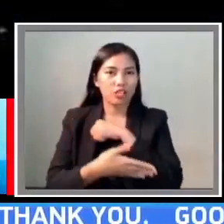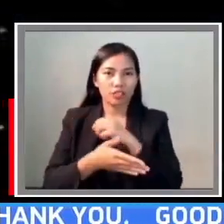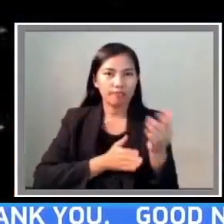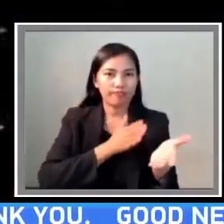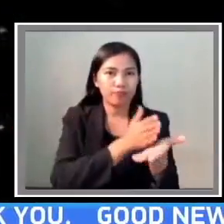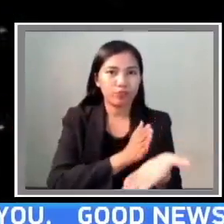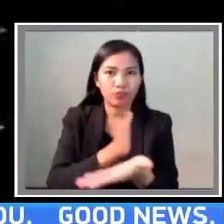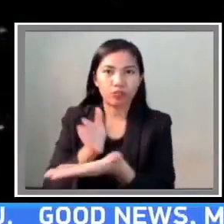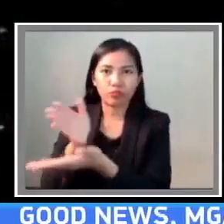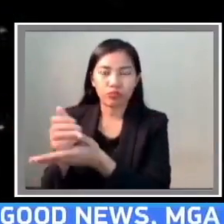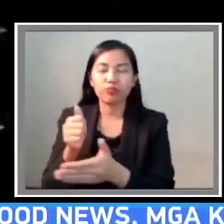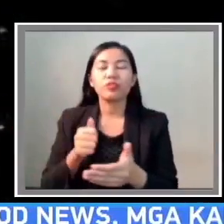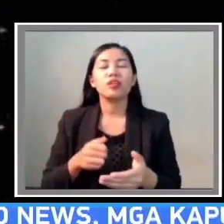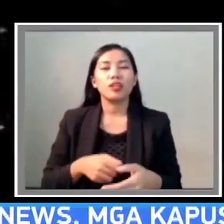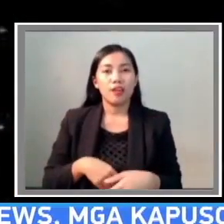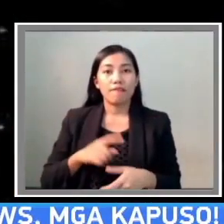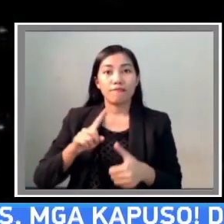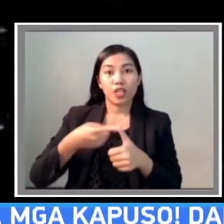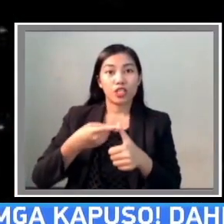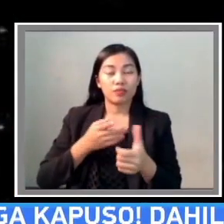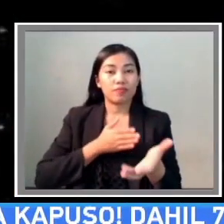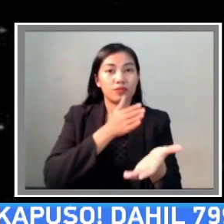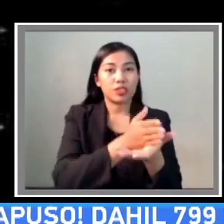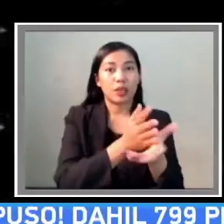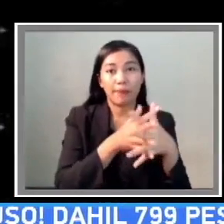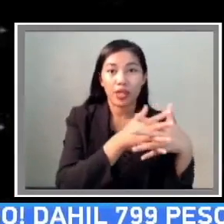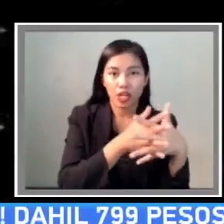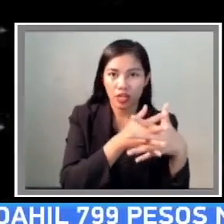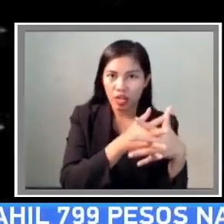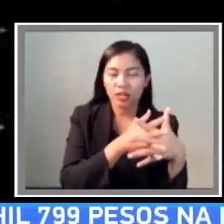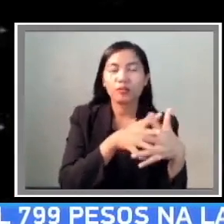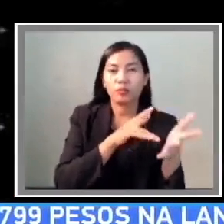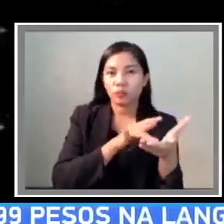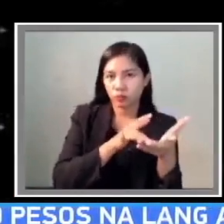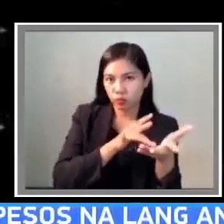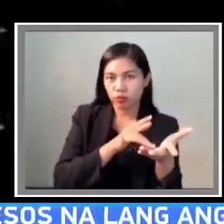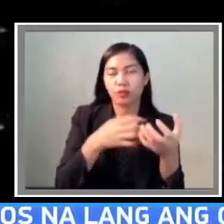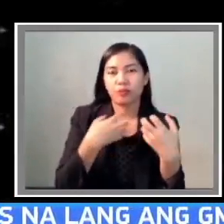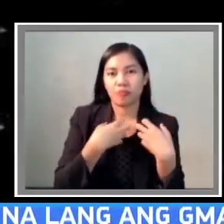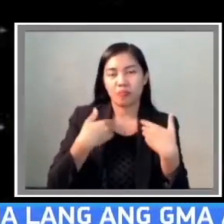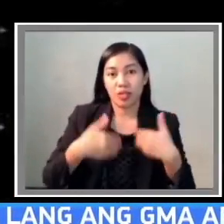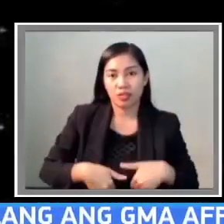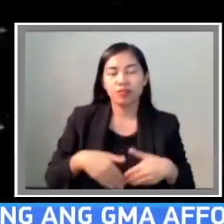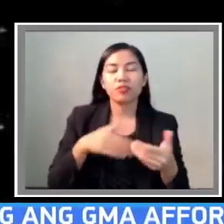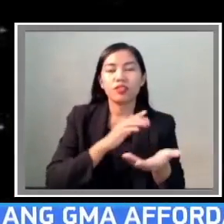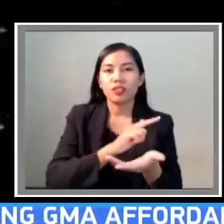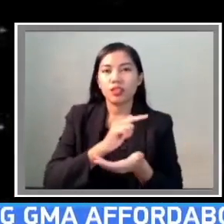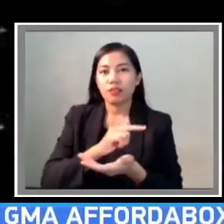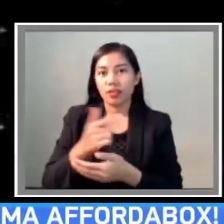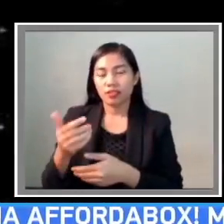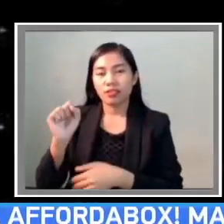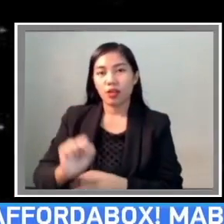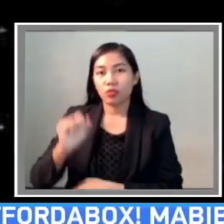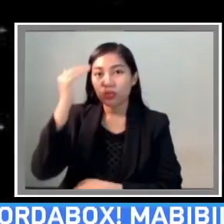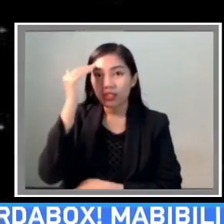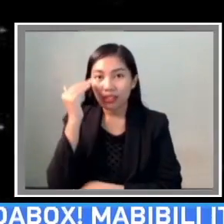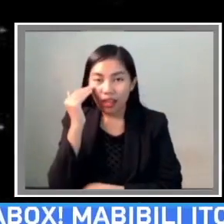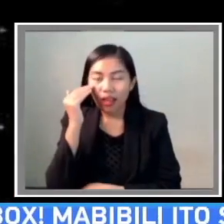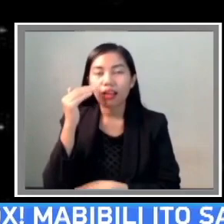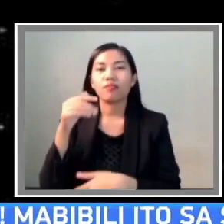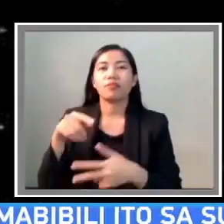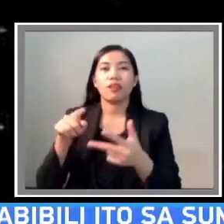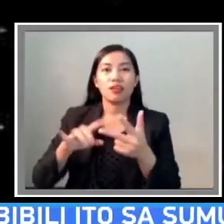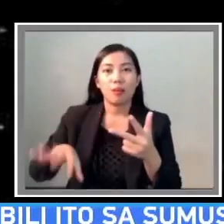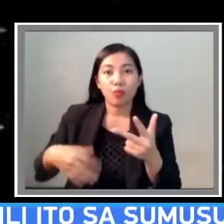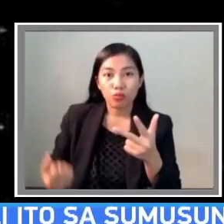Amerika kung saan siya nagpagamot. Sunod sa South Korea, Cambodia, balik sa South Korea at